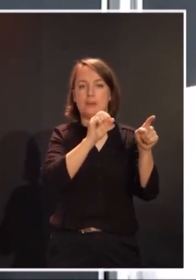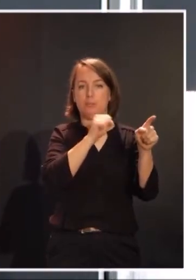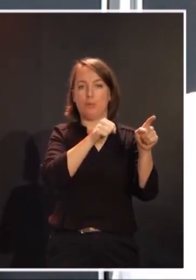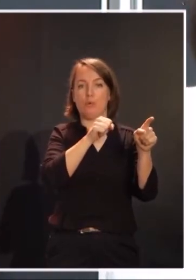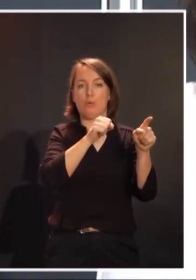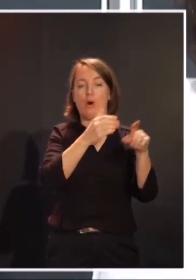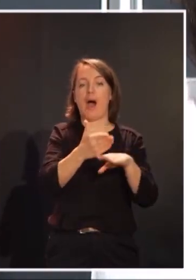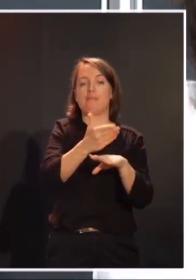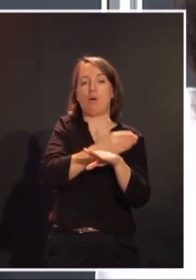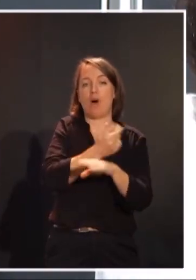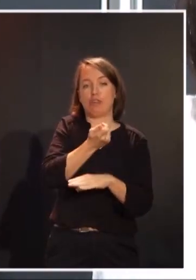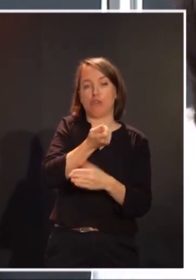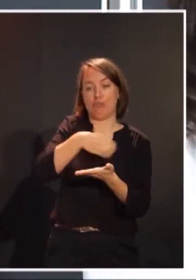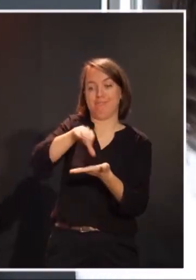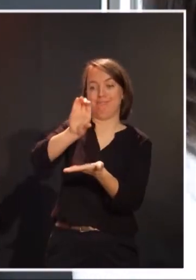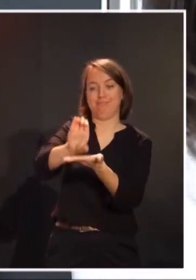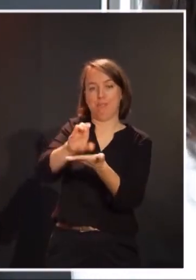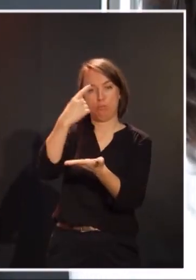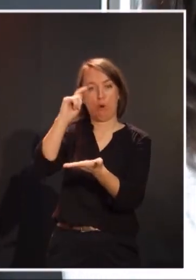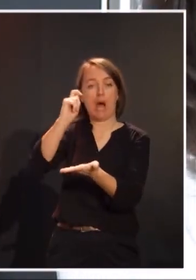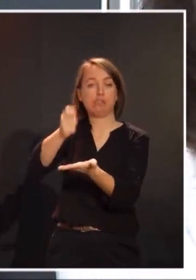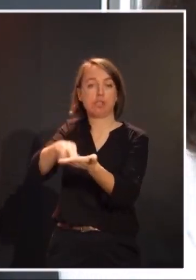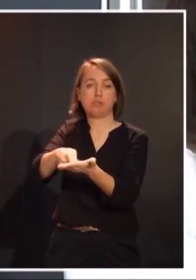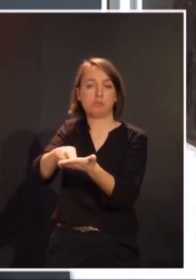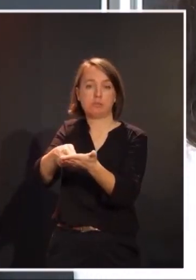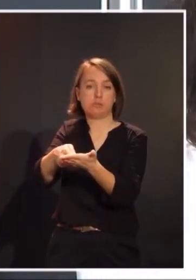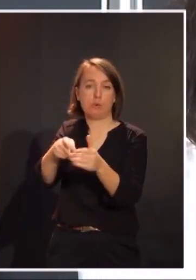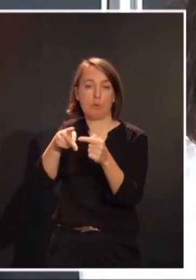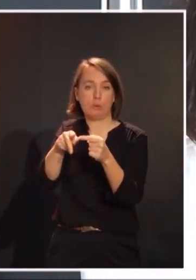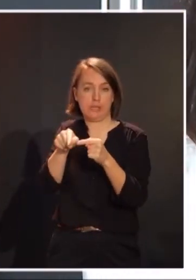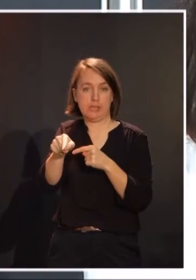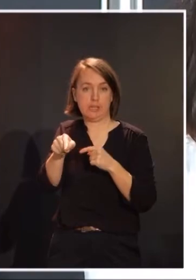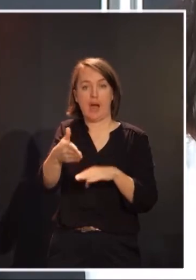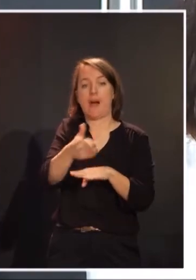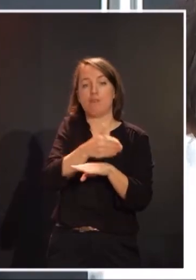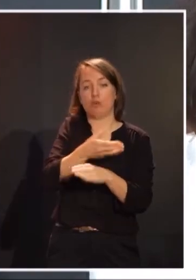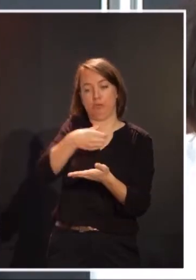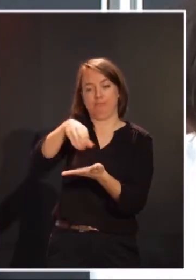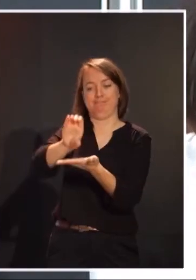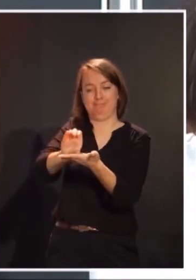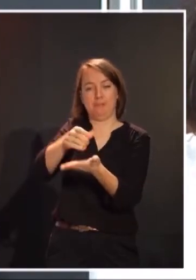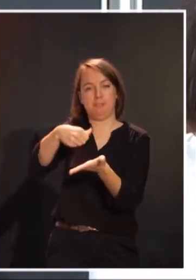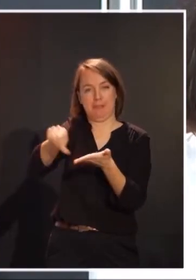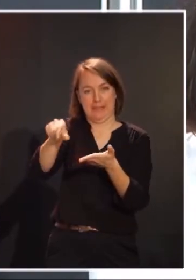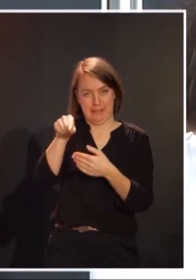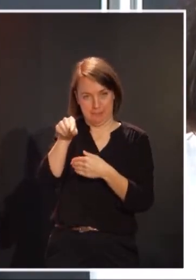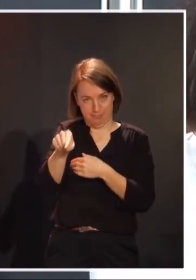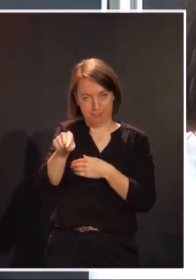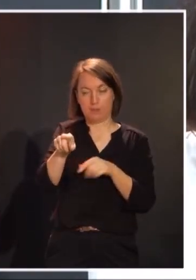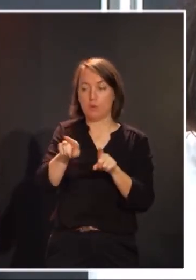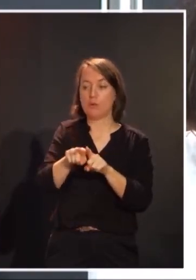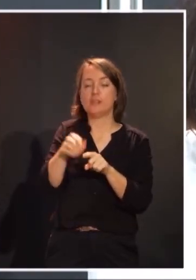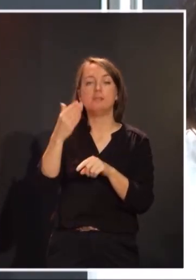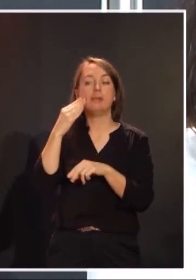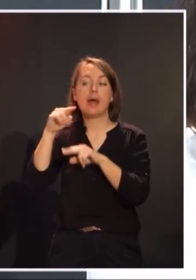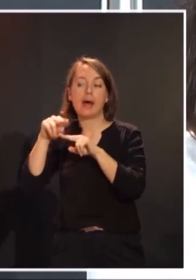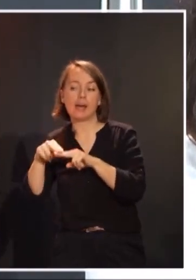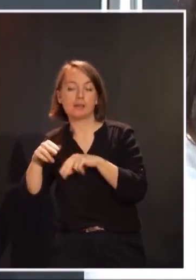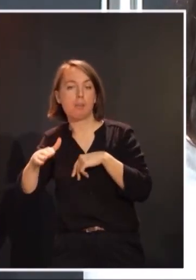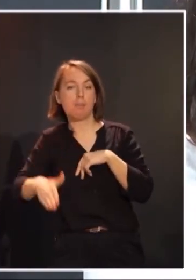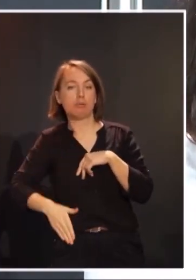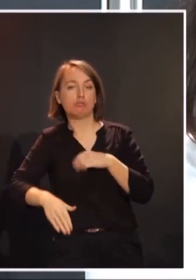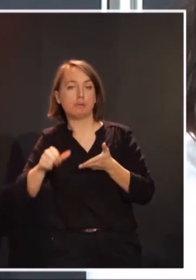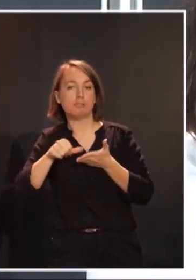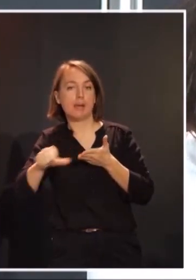pour l'acquisition de l'outil, et va pouvoir aussi aider s'il y a un reste à charge à